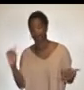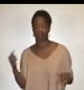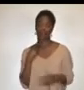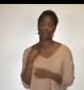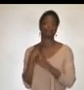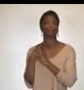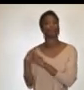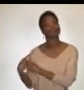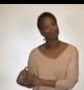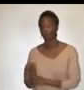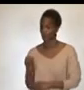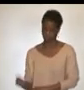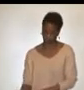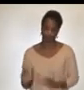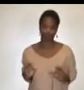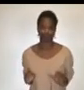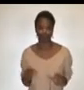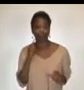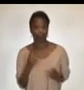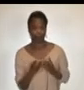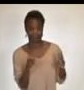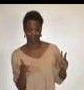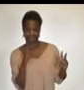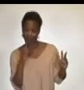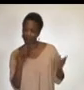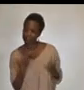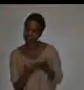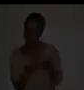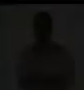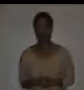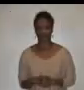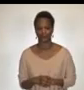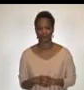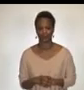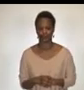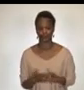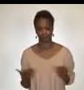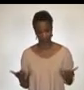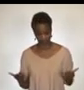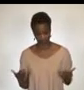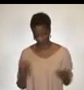est certaine pour la ville qui compense bien évidemment ces pertes. Nous avons